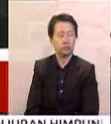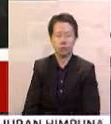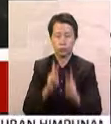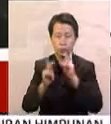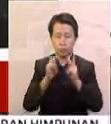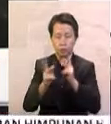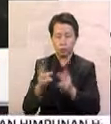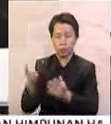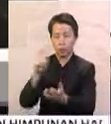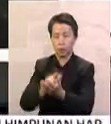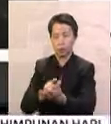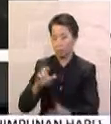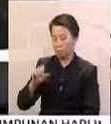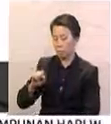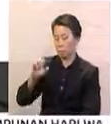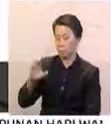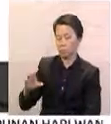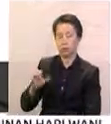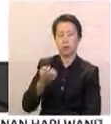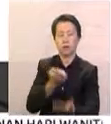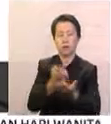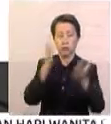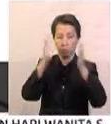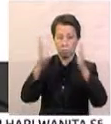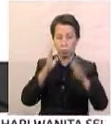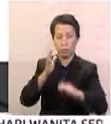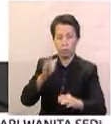Tambahnya, menurut laporan Suruhanjaya itu, ekonomi Malaysia